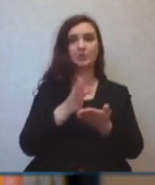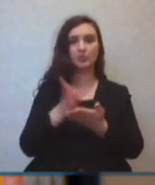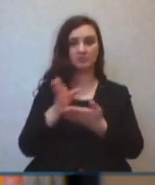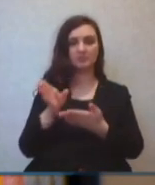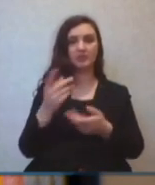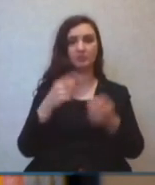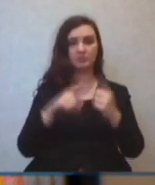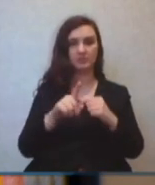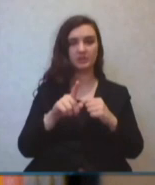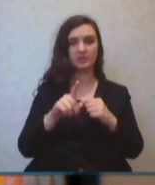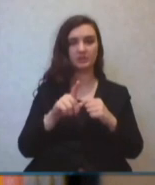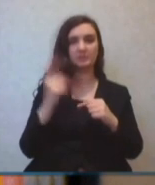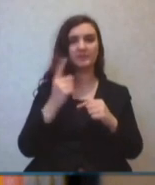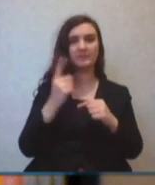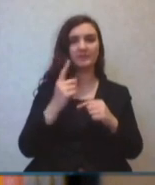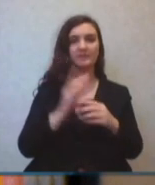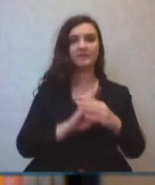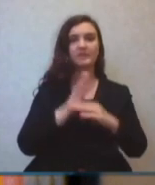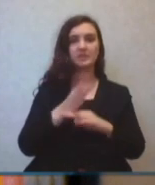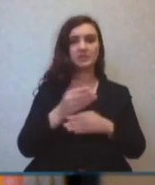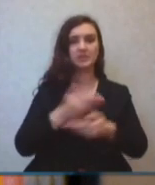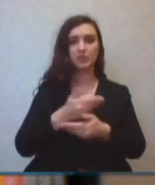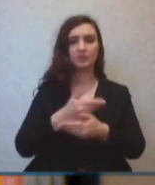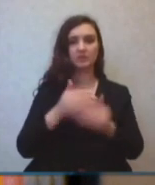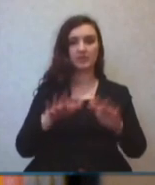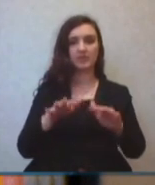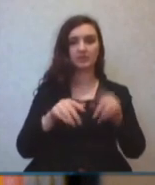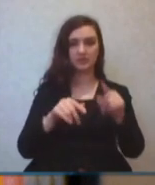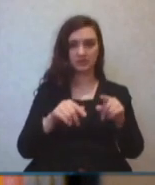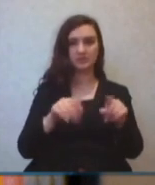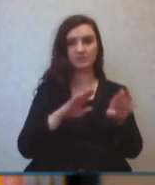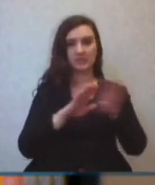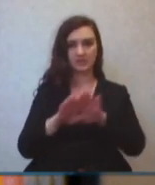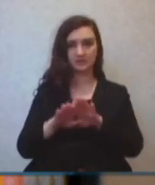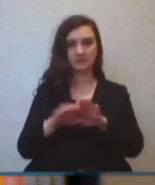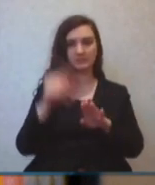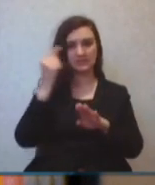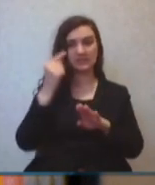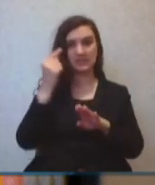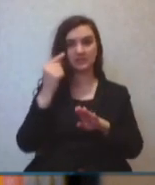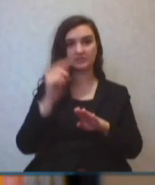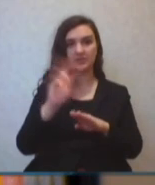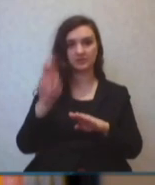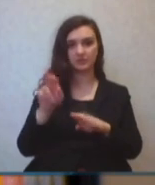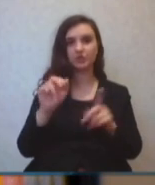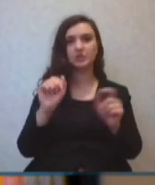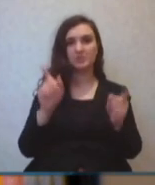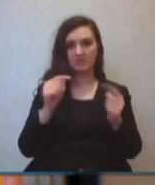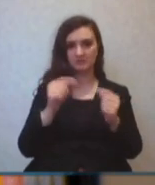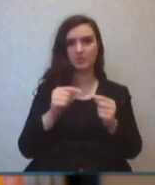მიმართულებებიდან გამომდინარე, პირველი ვიზიტი საცხოვრებელი ადგილის მიხედვით ფსიქიატრთან